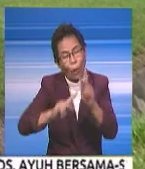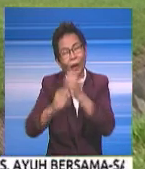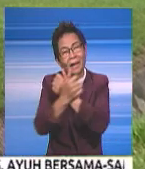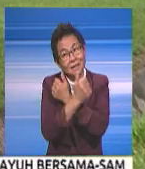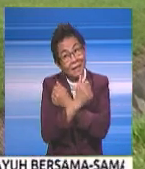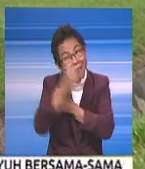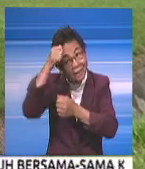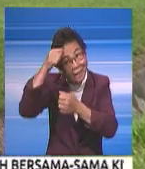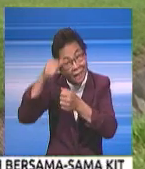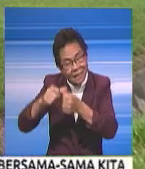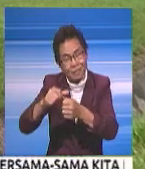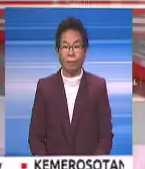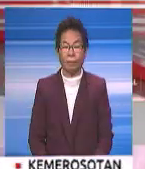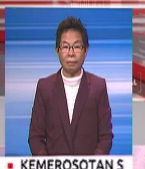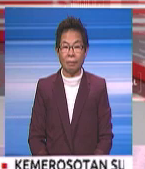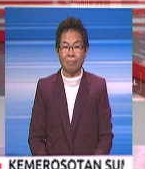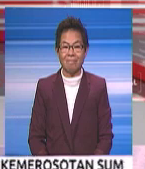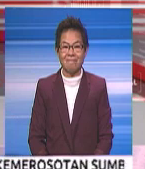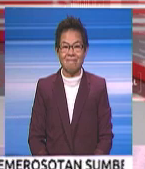RTM.